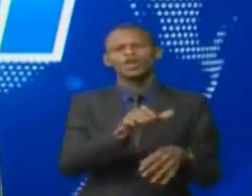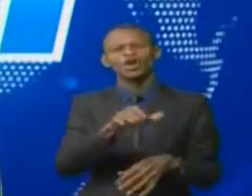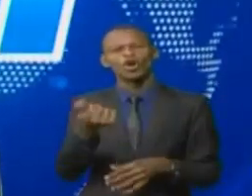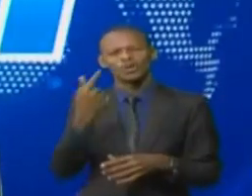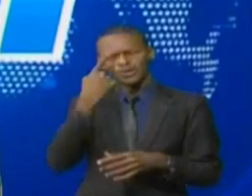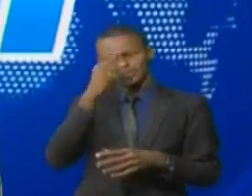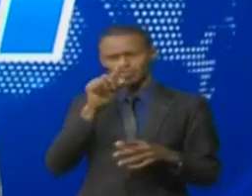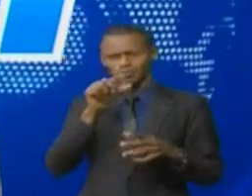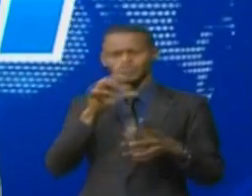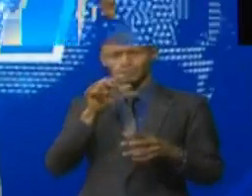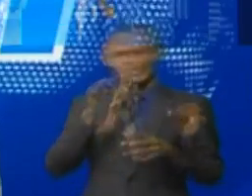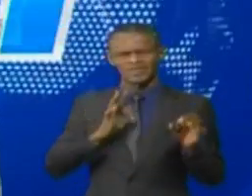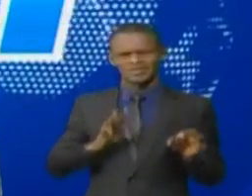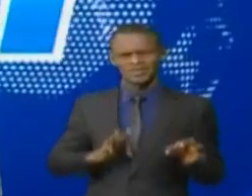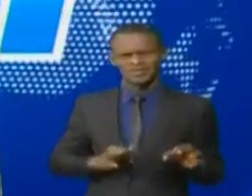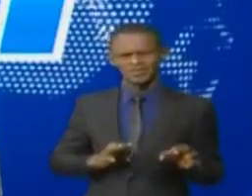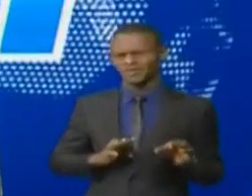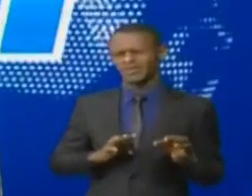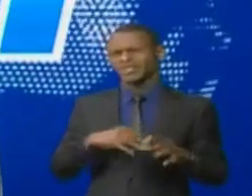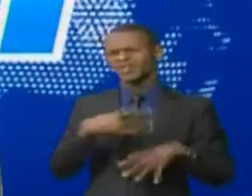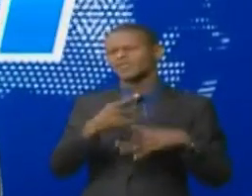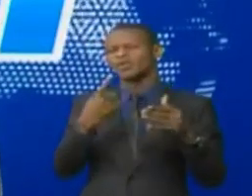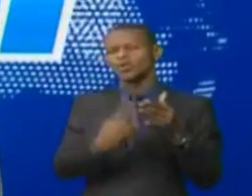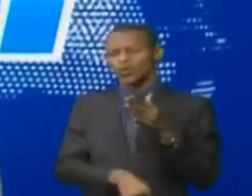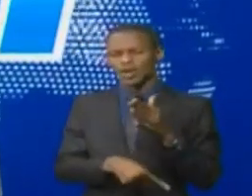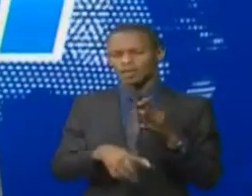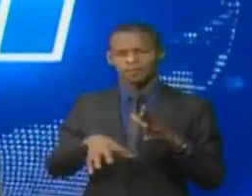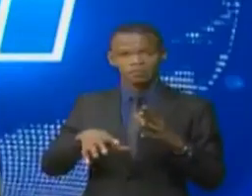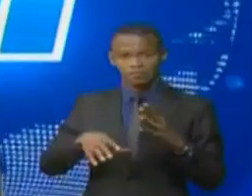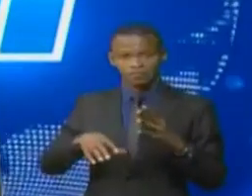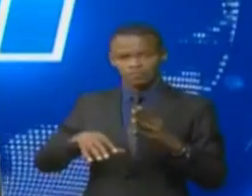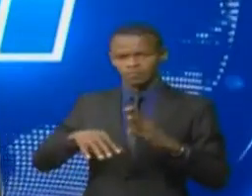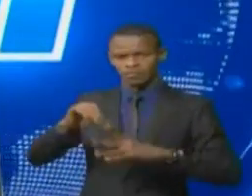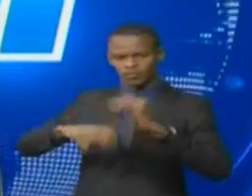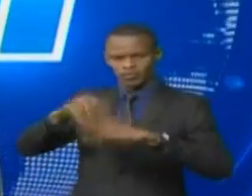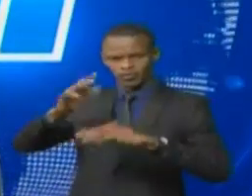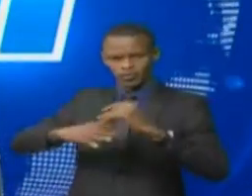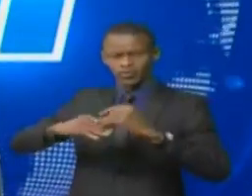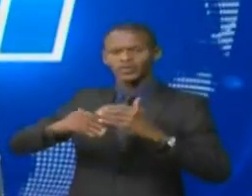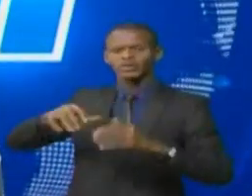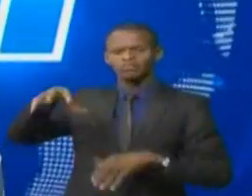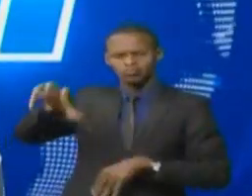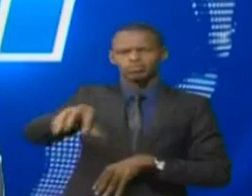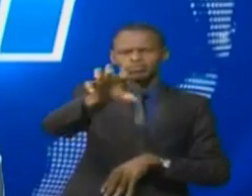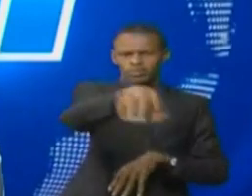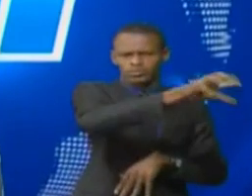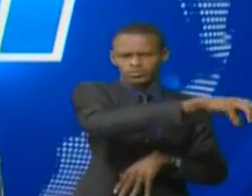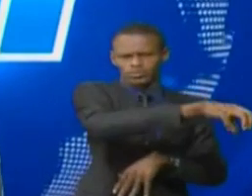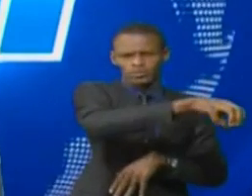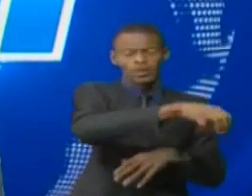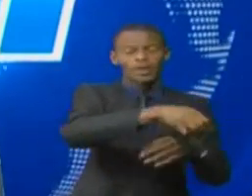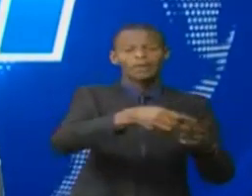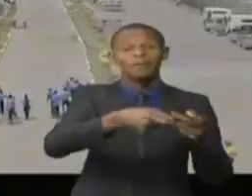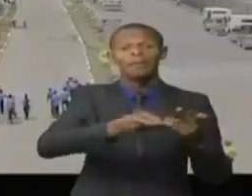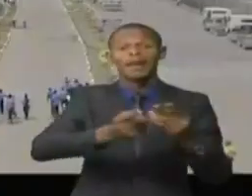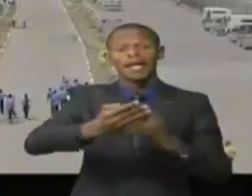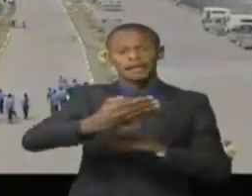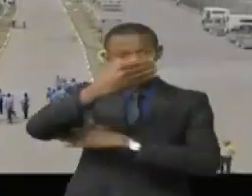Partie du pays, inaugurer des ouvrages d'intérêt communautaire à la douane de Kasumbalesa.